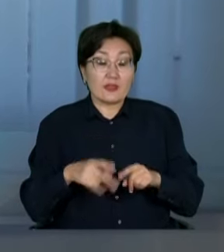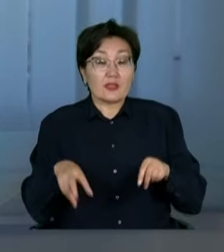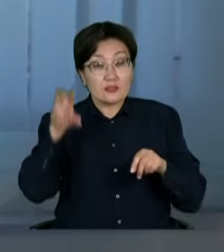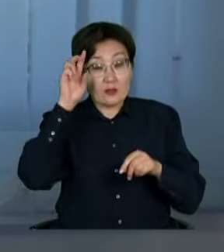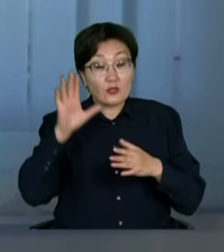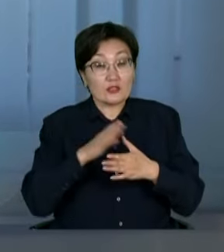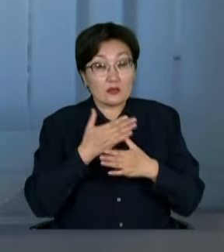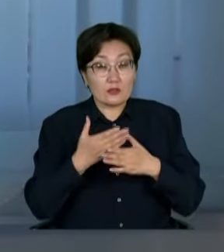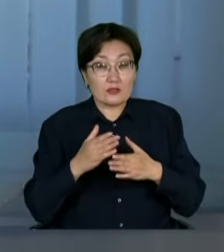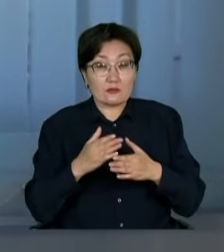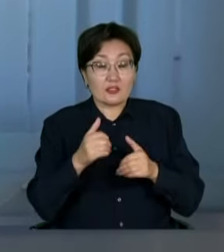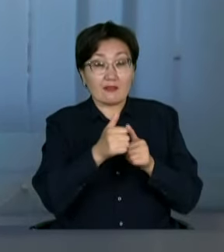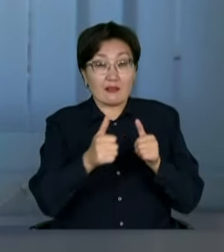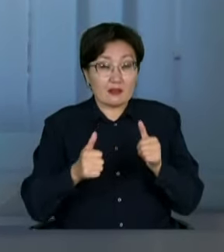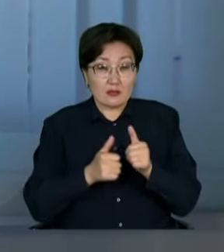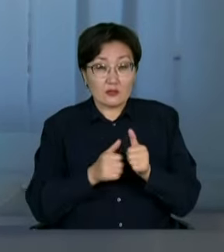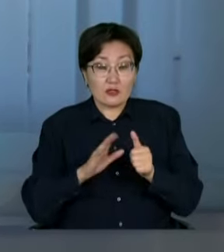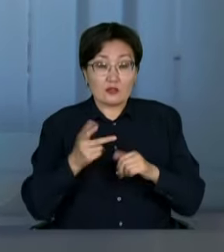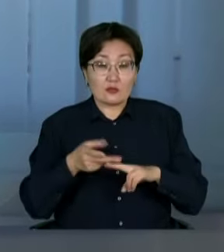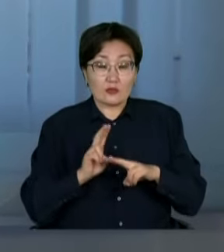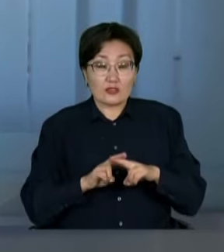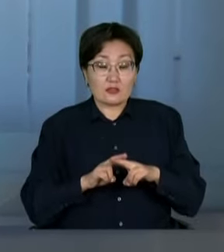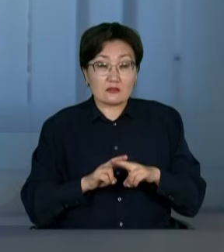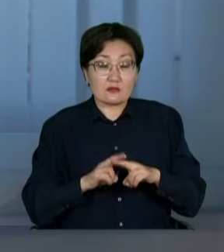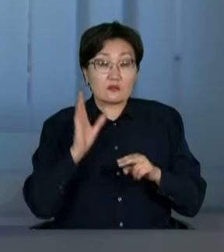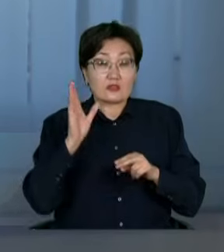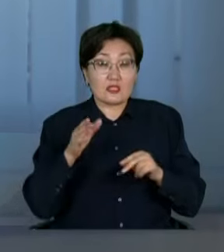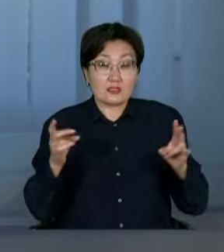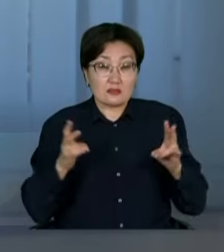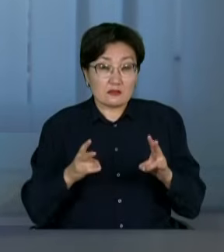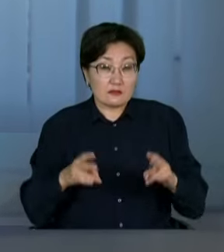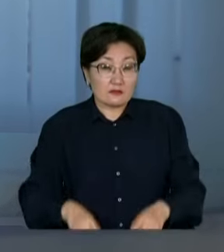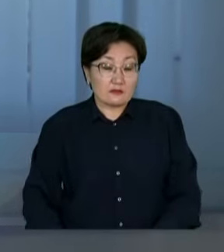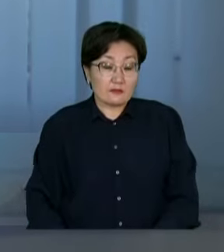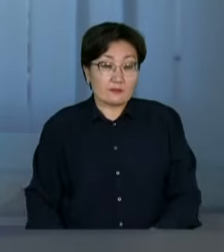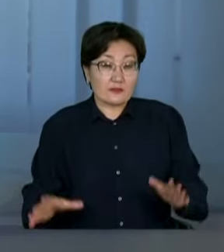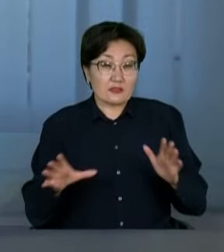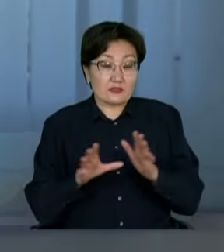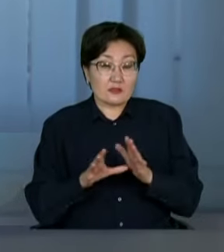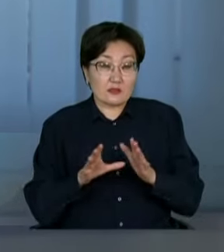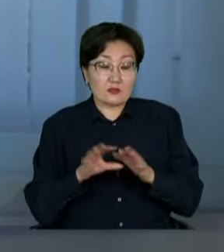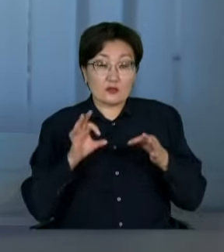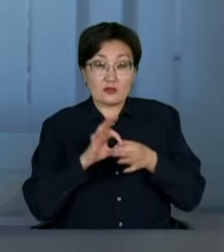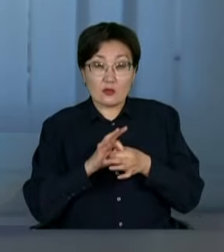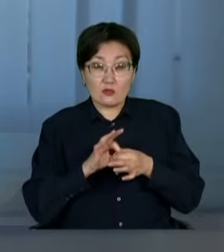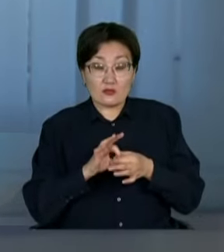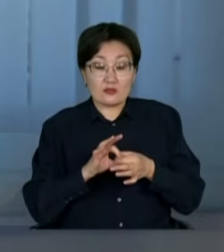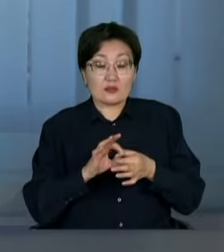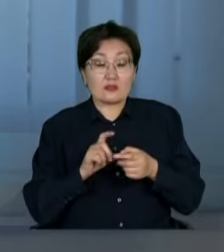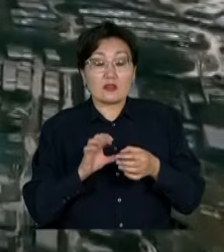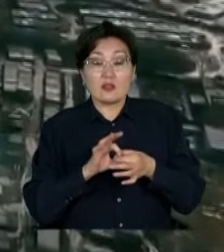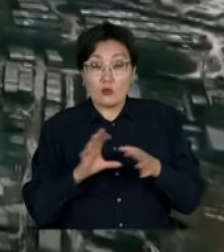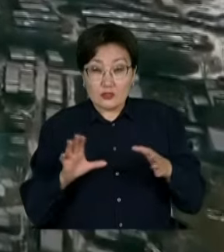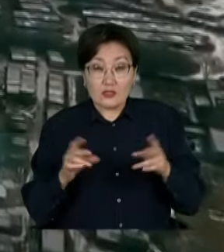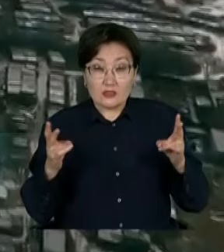мемлекеттердің арасында біз артта қалып қалмау керек біз. Сол үшін келешекке бұл керек. Энергетикалық тәуелсіздік дейді ғой, ол да керек